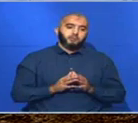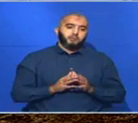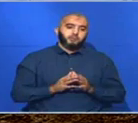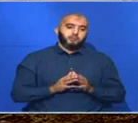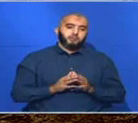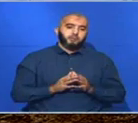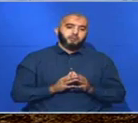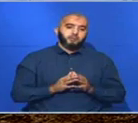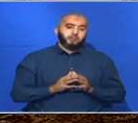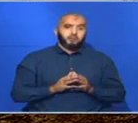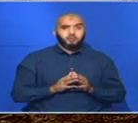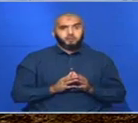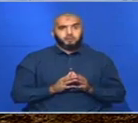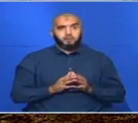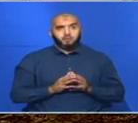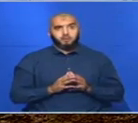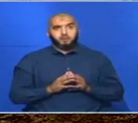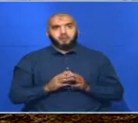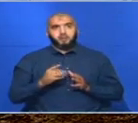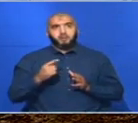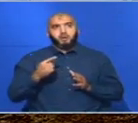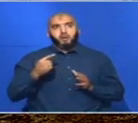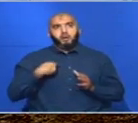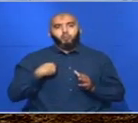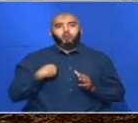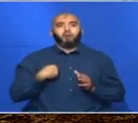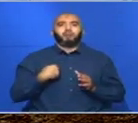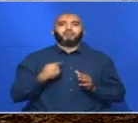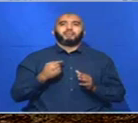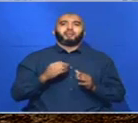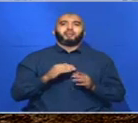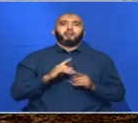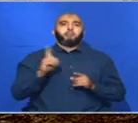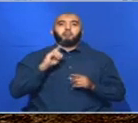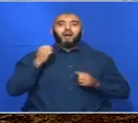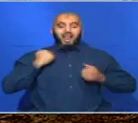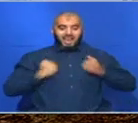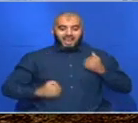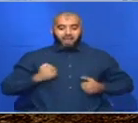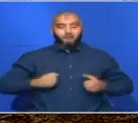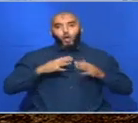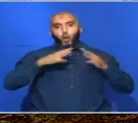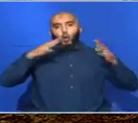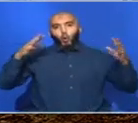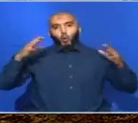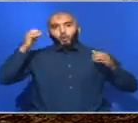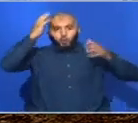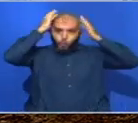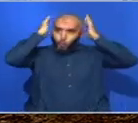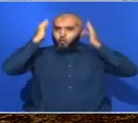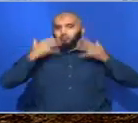اا غيري طهاره وقيامي بالدرس مع التلاميذ مع كتابه الايات ومع شرحها